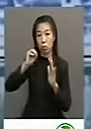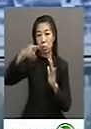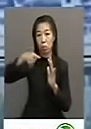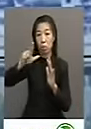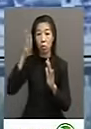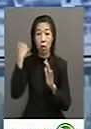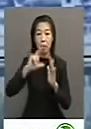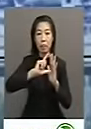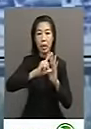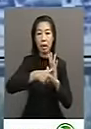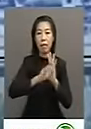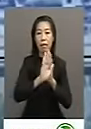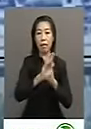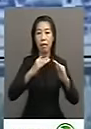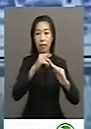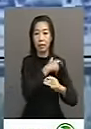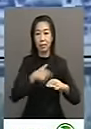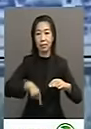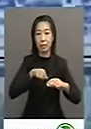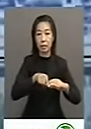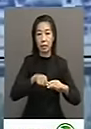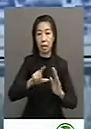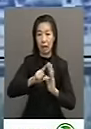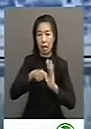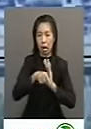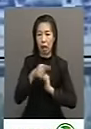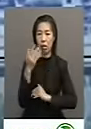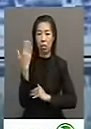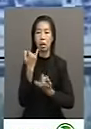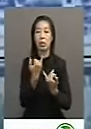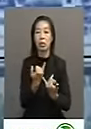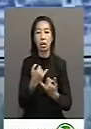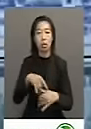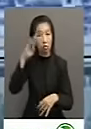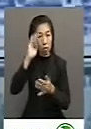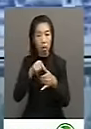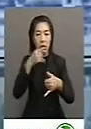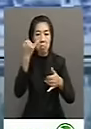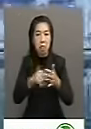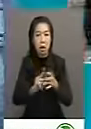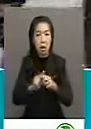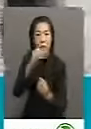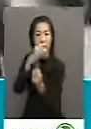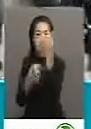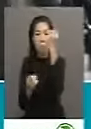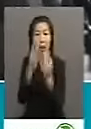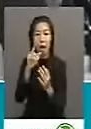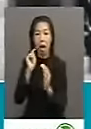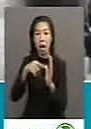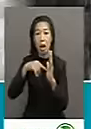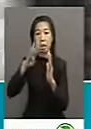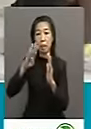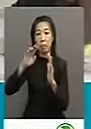ชวังนาทีนี้นะคะต้องยอมรับแล้วค่ะว่าตกเป็นผู้ต้องหาในคดีรุกพื้นที่ป่าอุทยานแห่งชาติทับหลานนะคะ